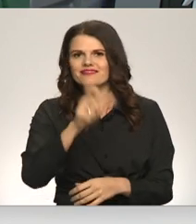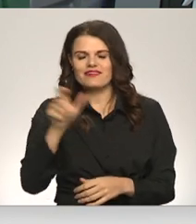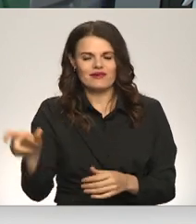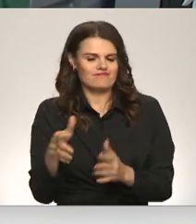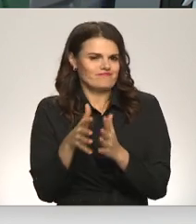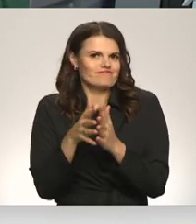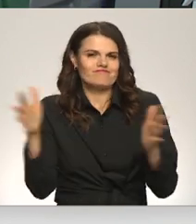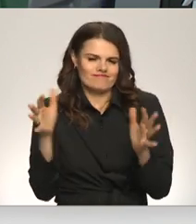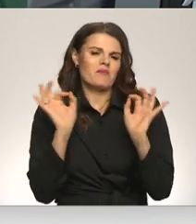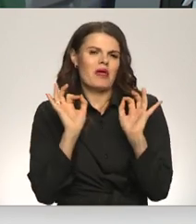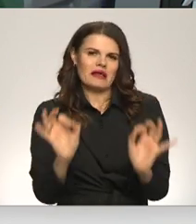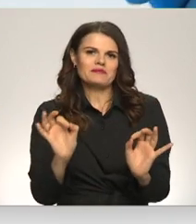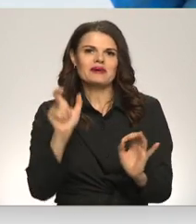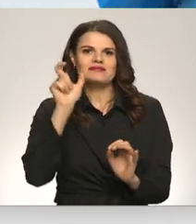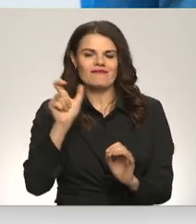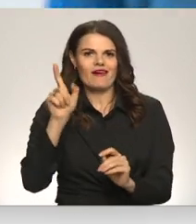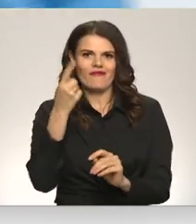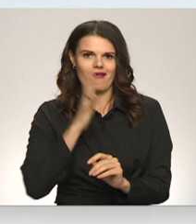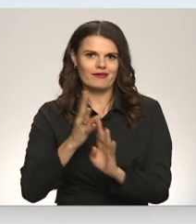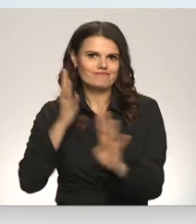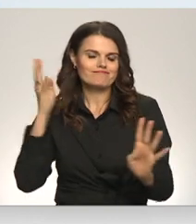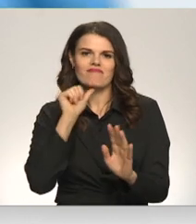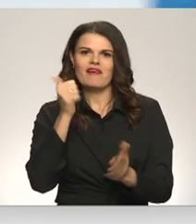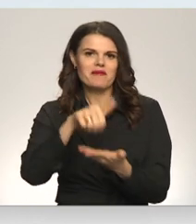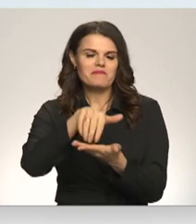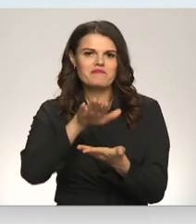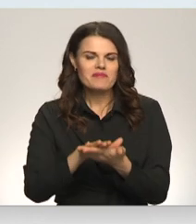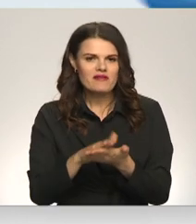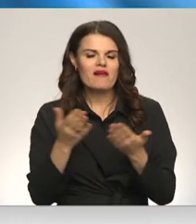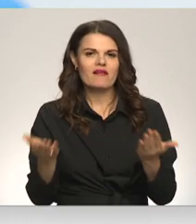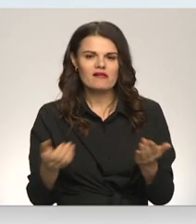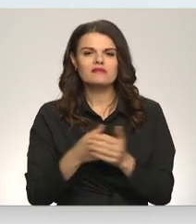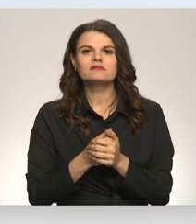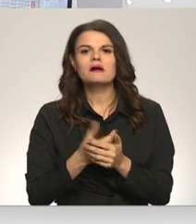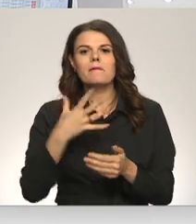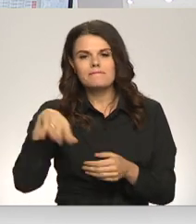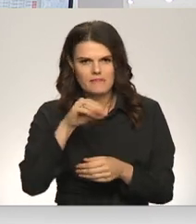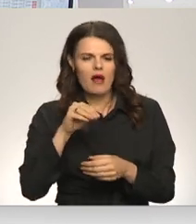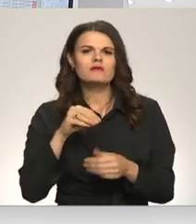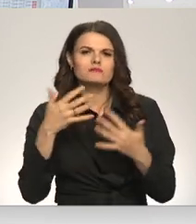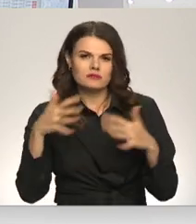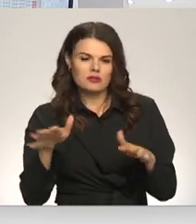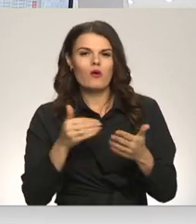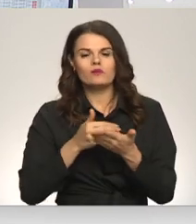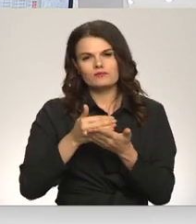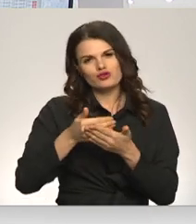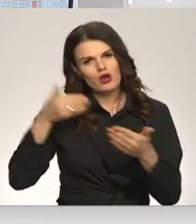augstāks realitātē. Bet nu, es teiktu, un faktiski, ja mēs monitorējām šo